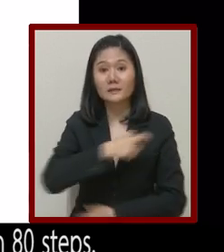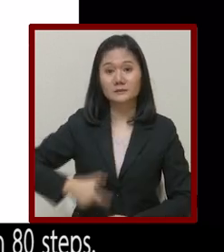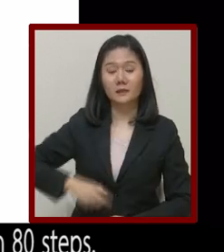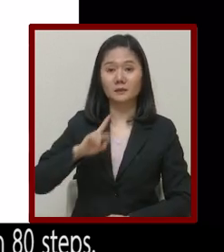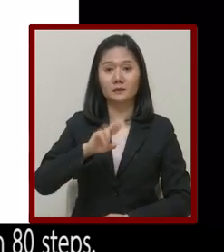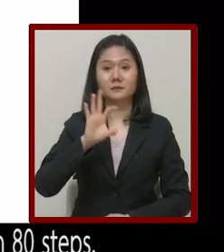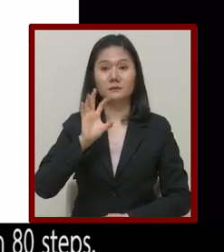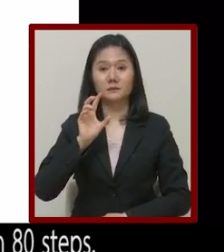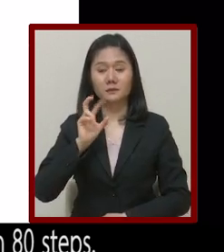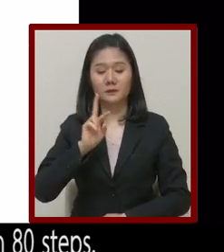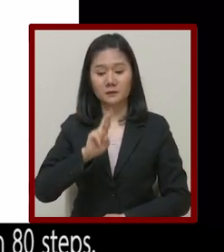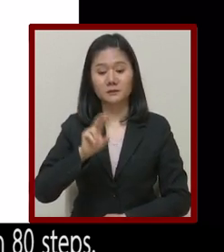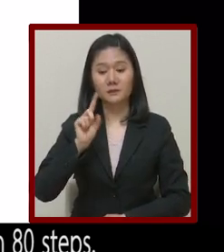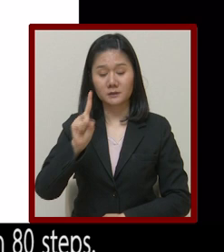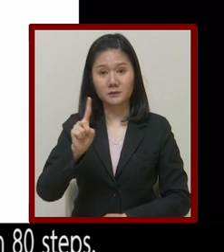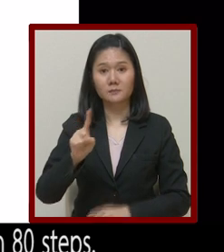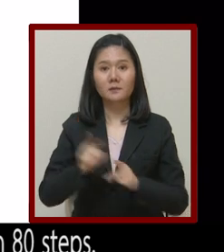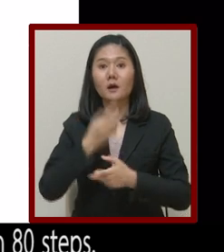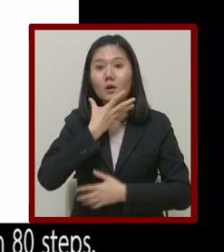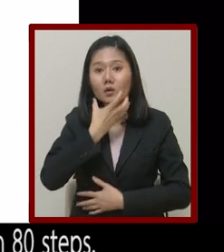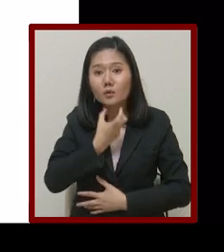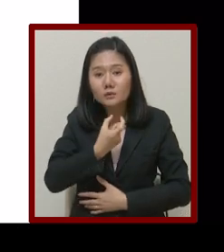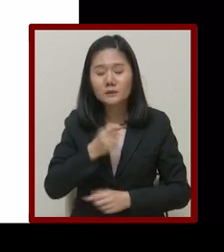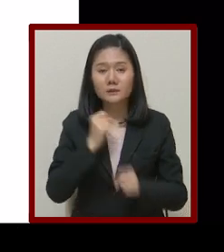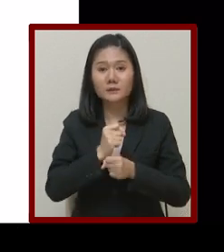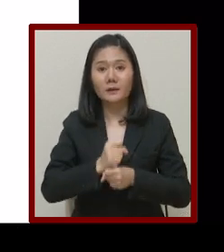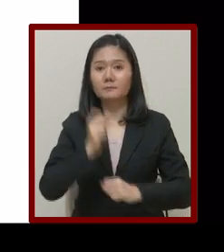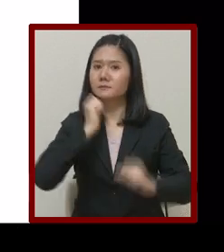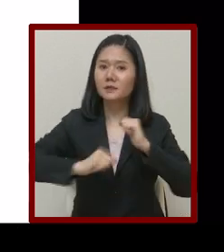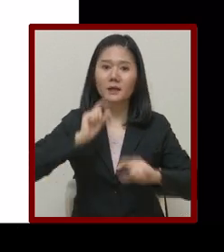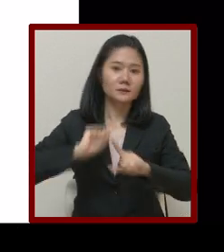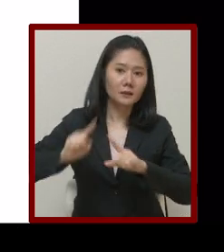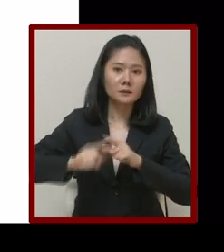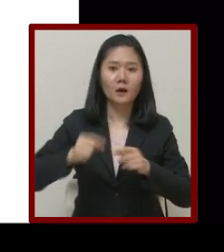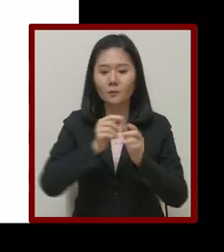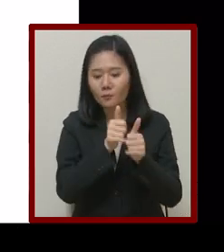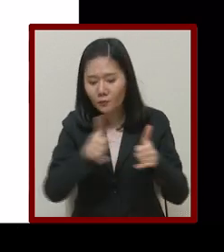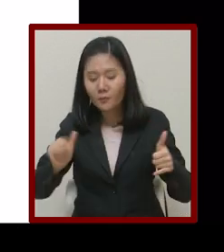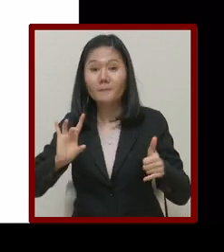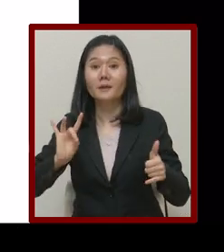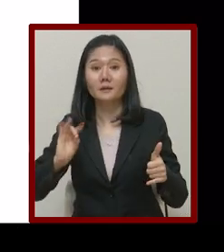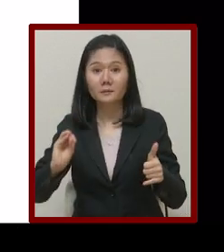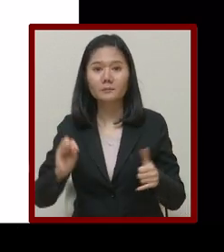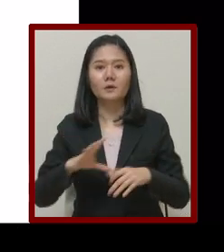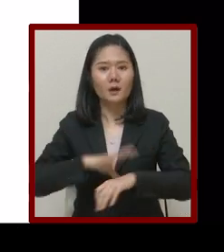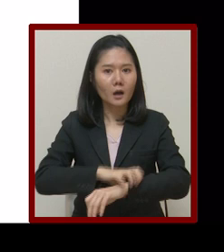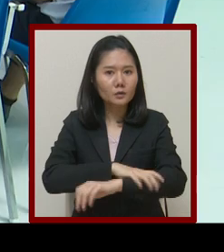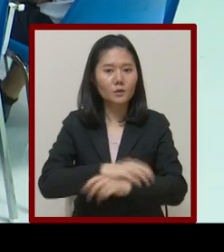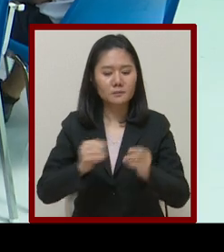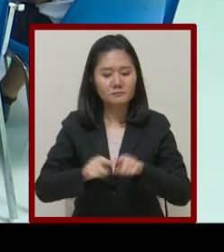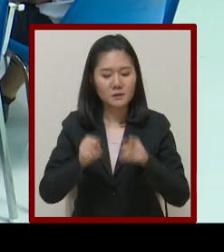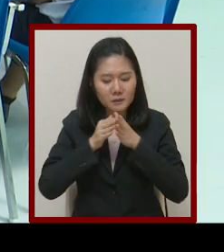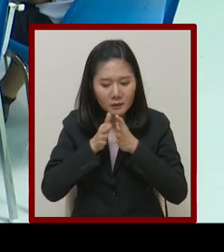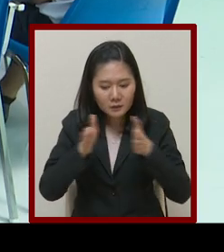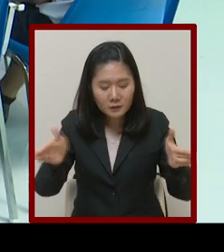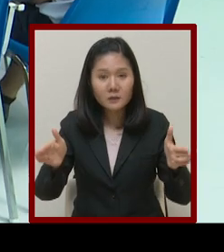ฤาษีดัดตน80ท่าเอาไว้นะแล้วการนวดไทยเนี่ยก็ได้มีการแพร่ขยายในว